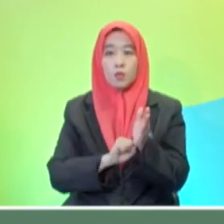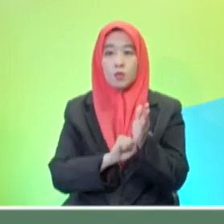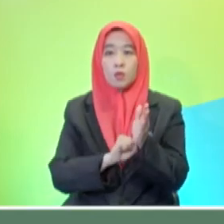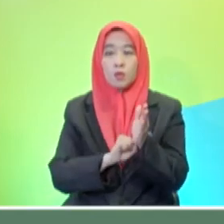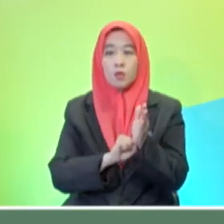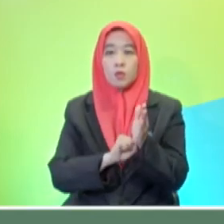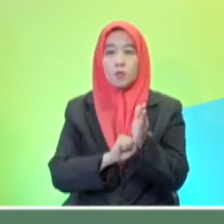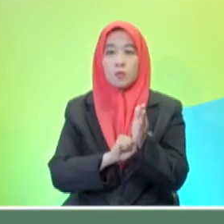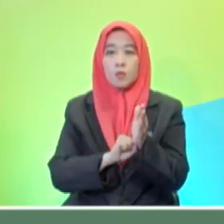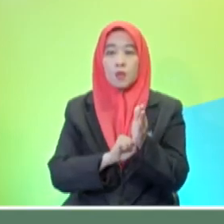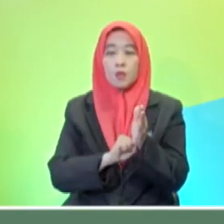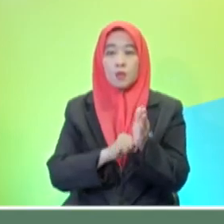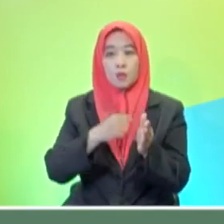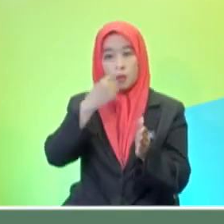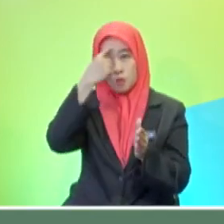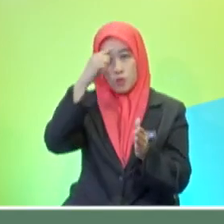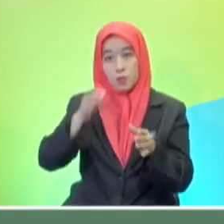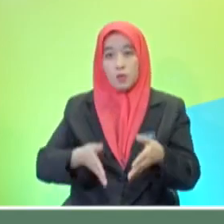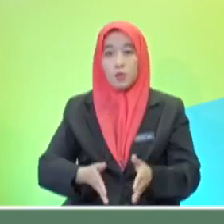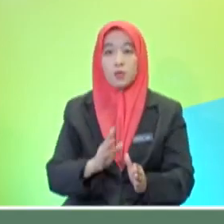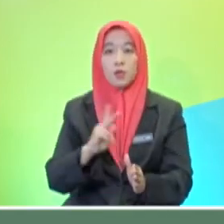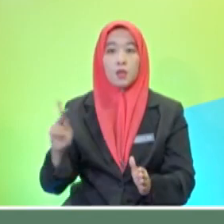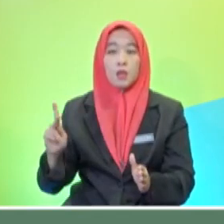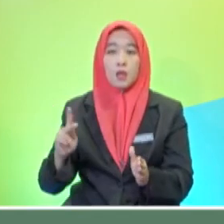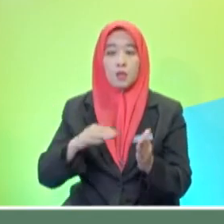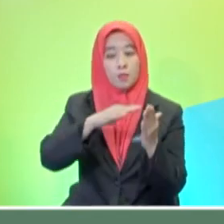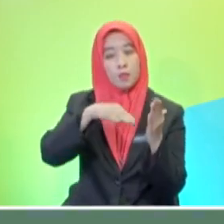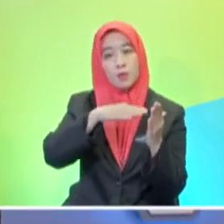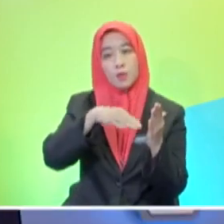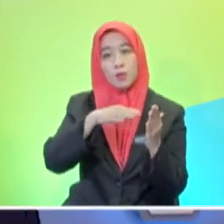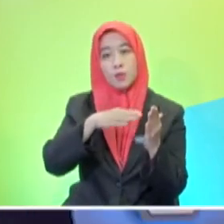tumbuhan dengan menjalankan penyiasatan.